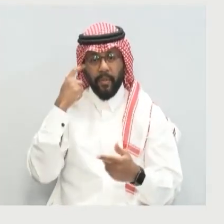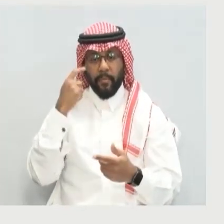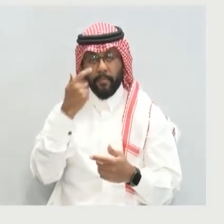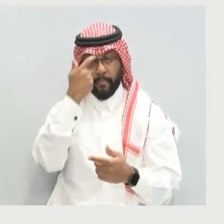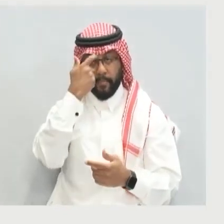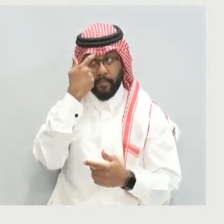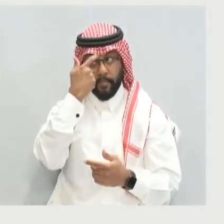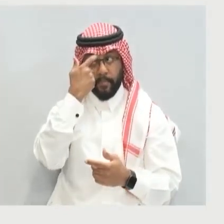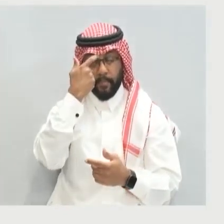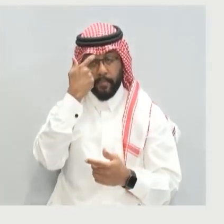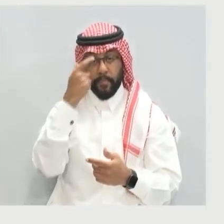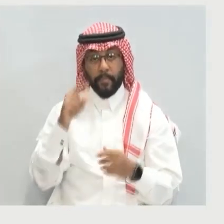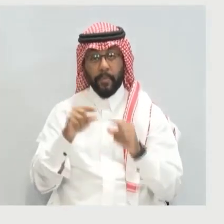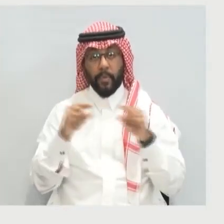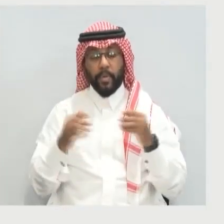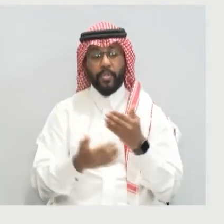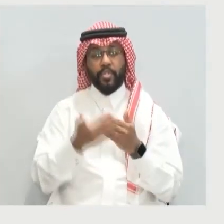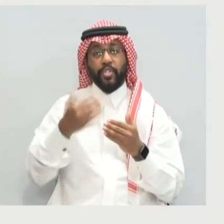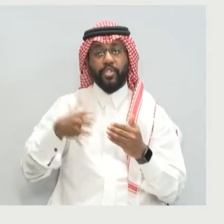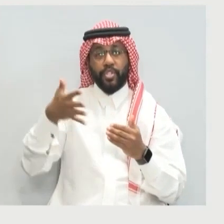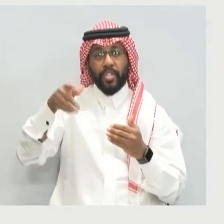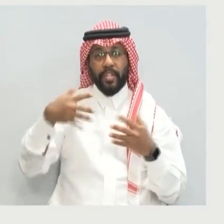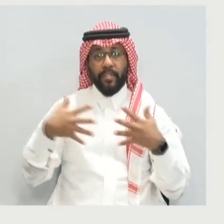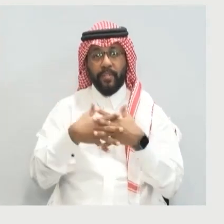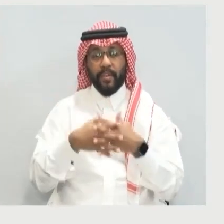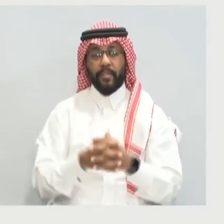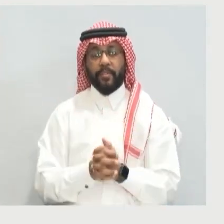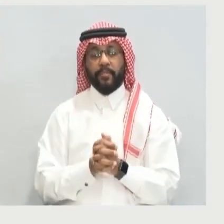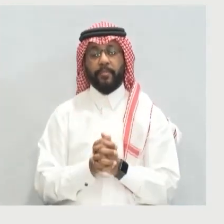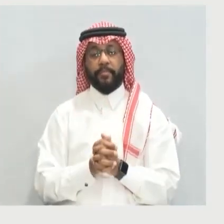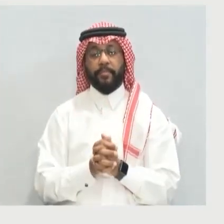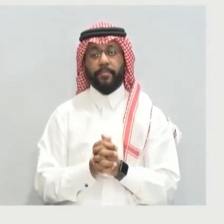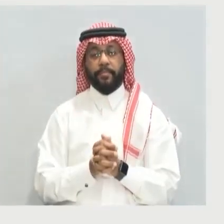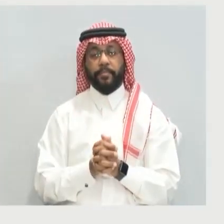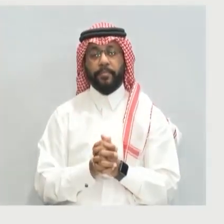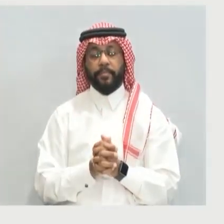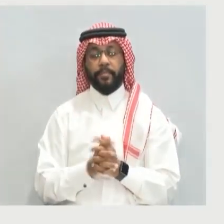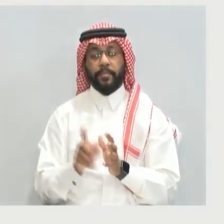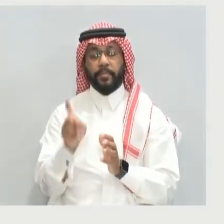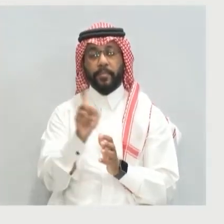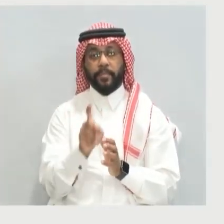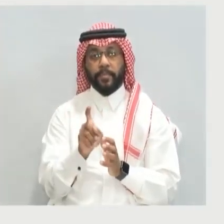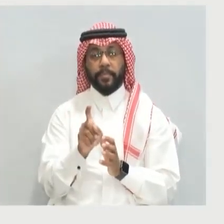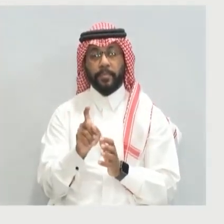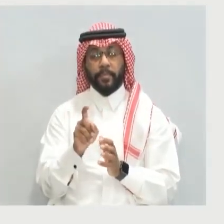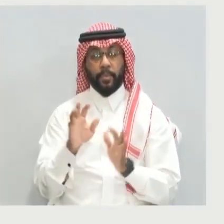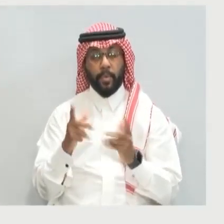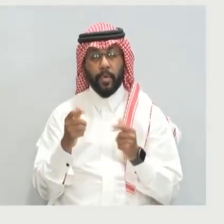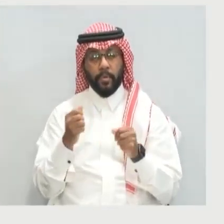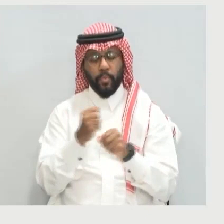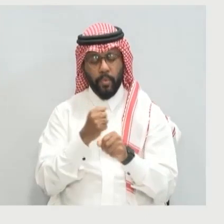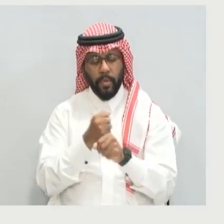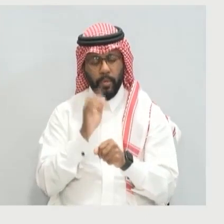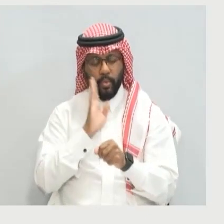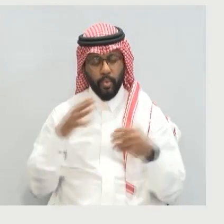تتشكل روابط جديده لتكون النواتج سؤال 10ش طبق نظريه التصادم